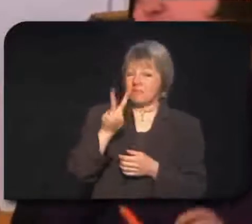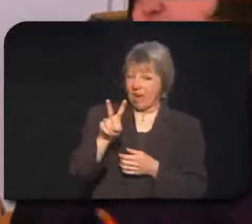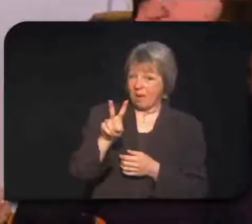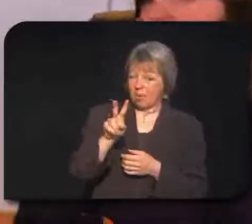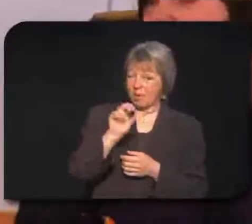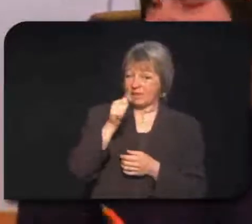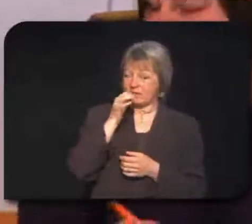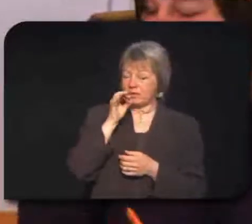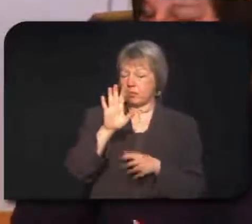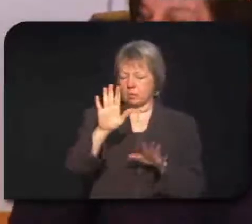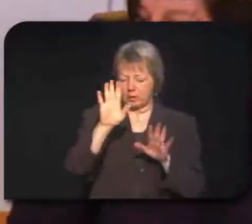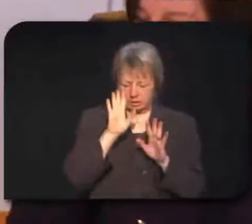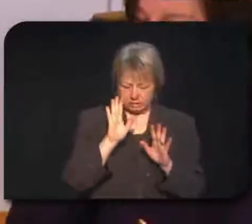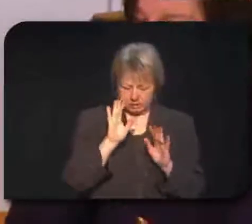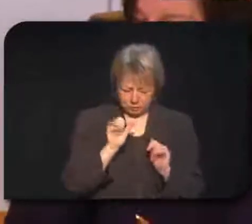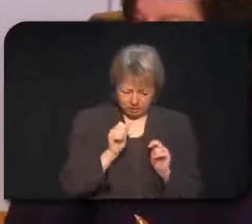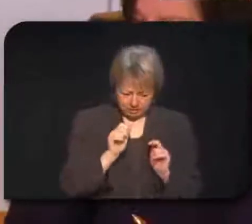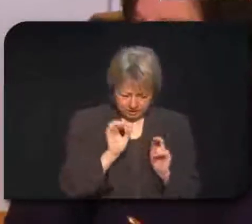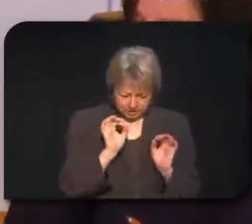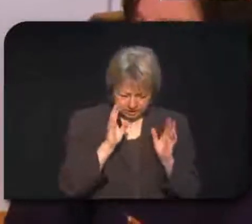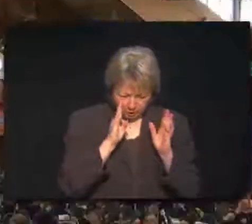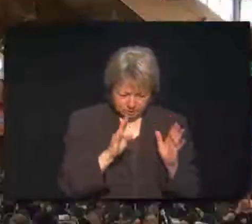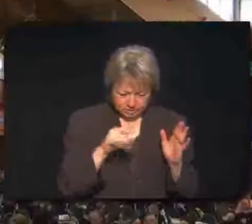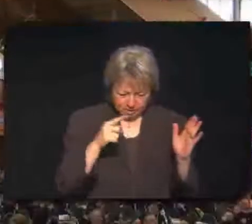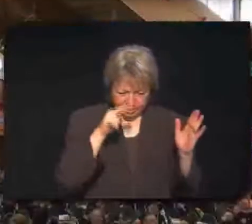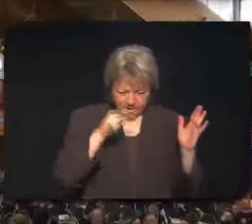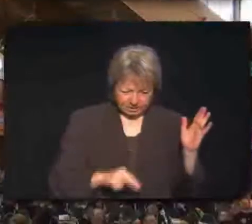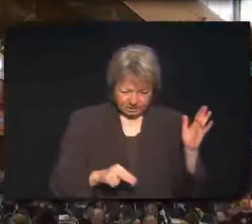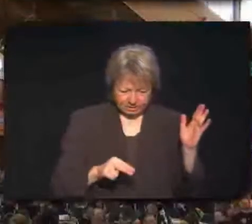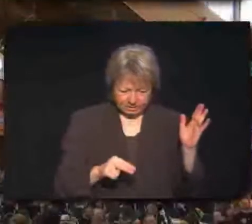Moment erst konzentrieren dann lesen